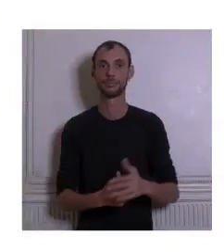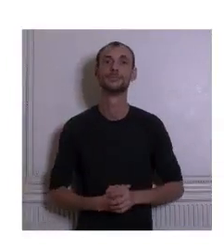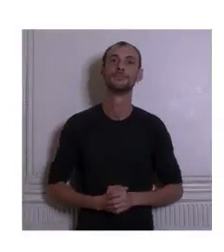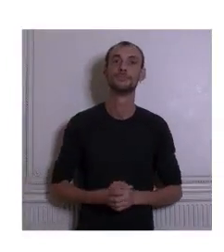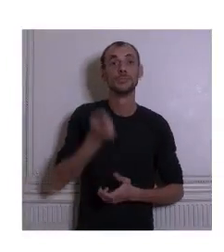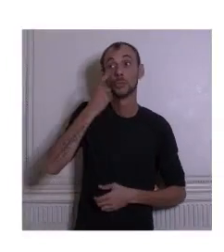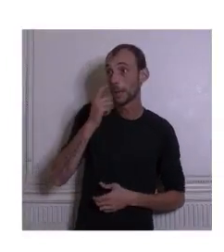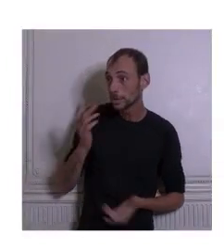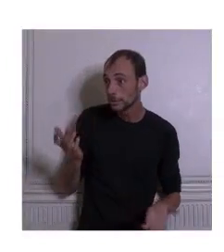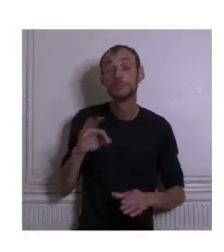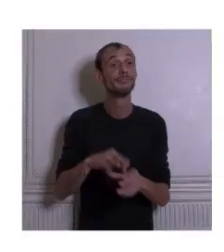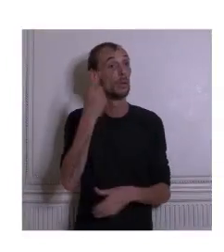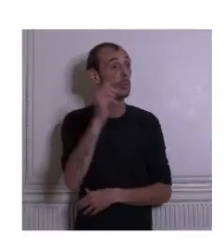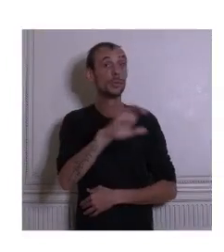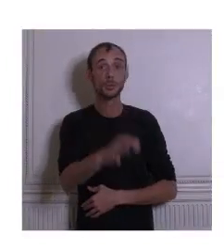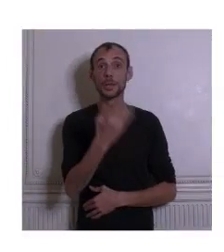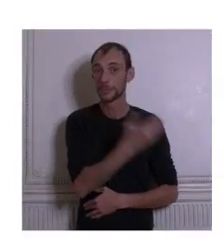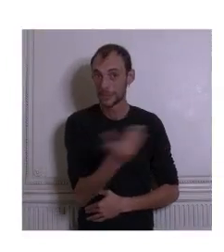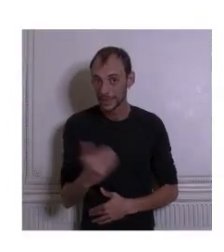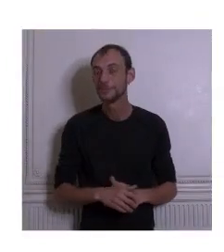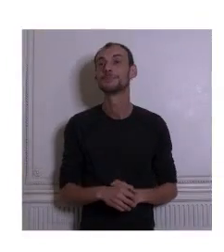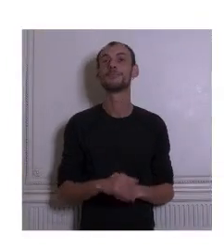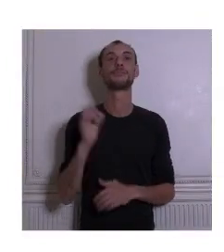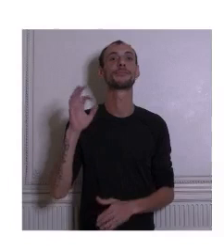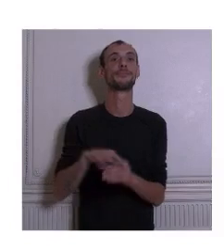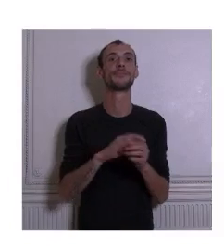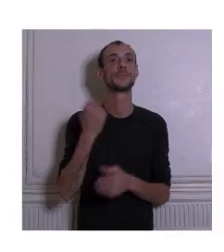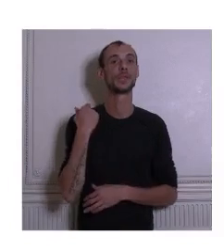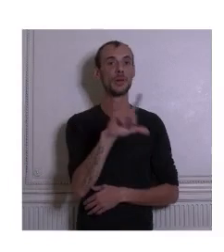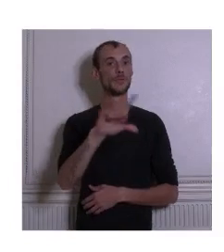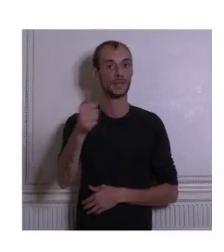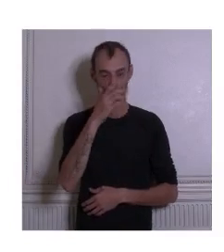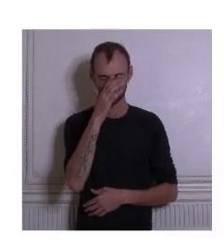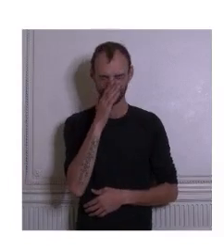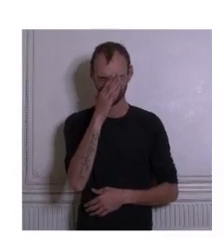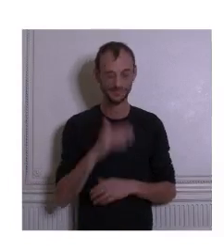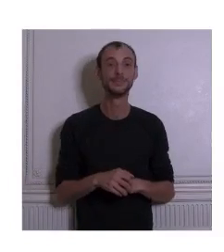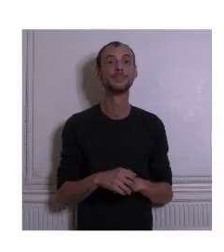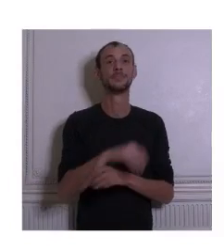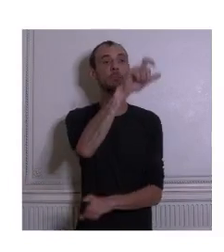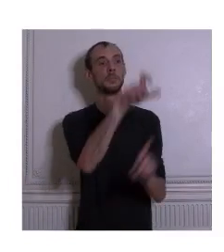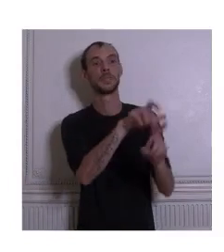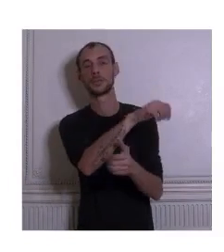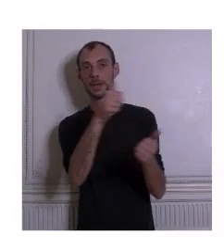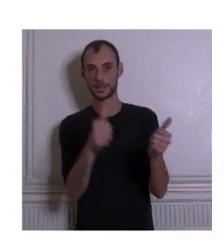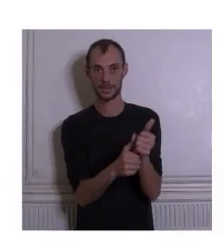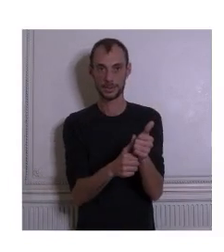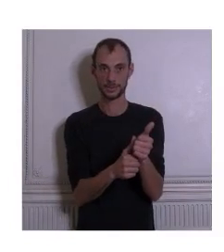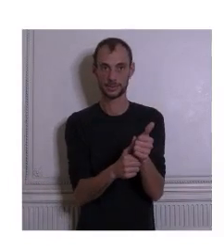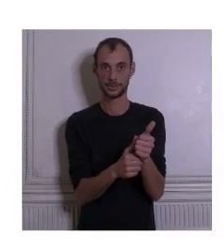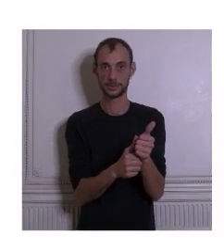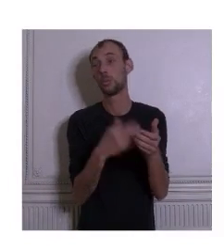Des remarques ? À l'unanimité, je vous remercie. Délibération numéro 17, reconduction